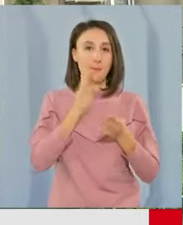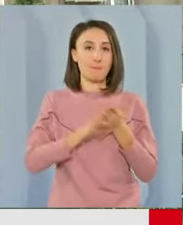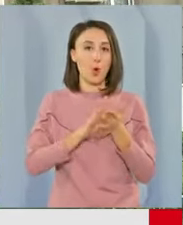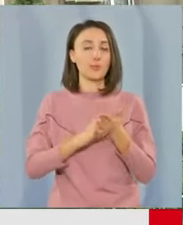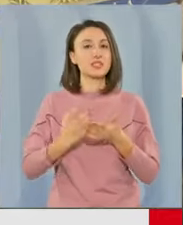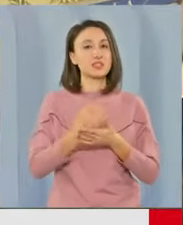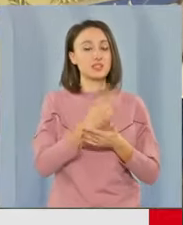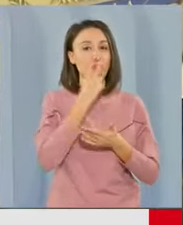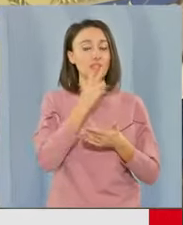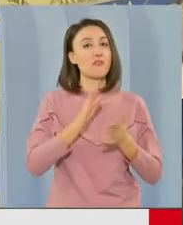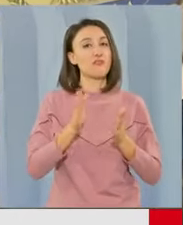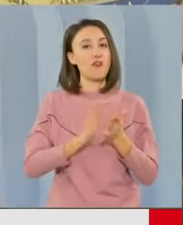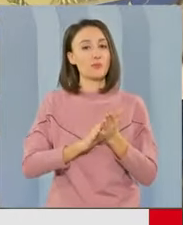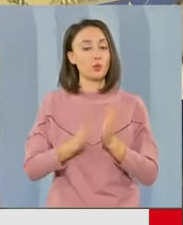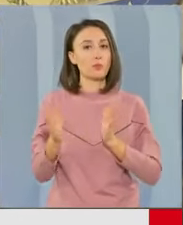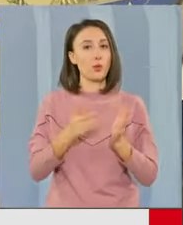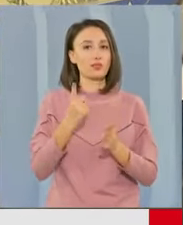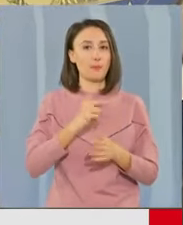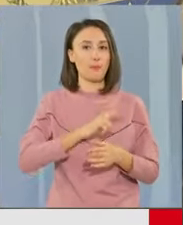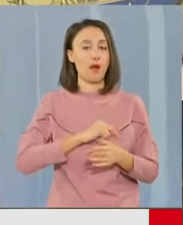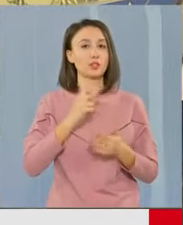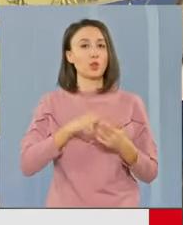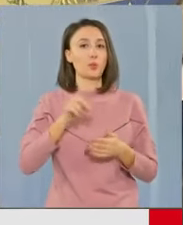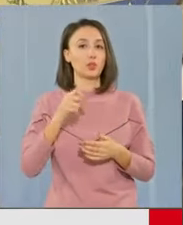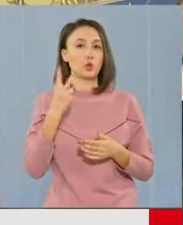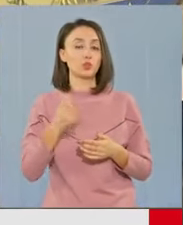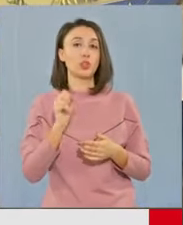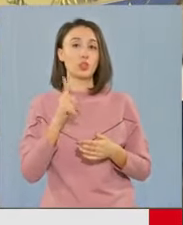strânse reiese faptul că în perioada